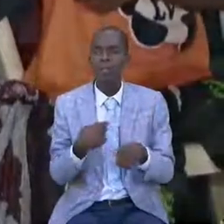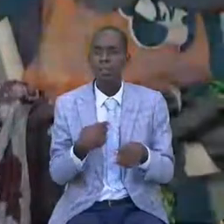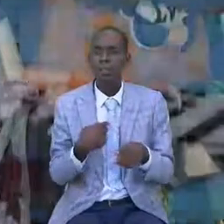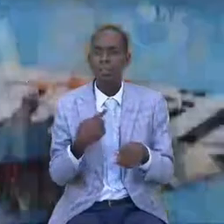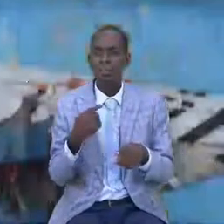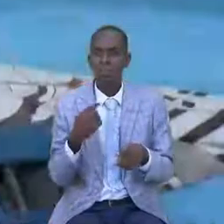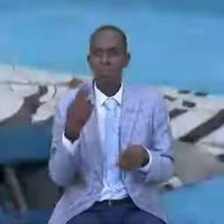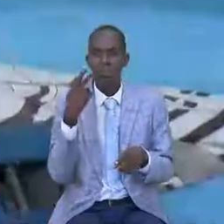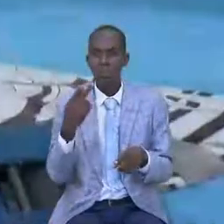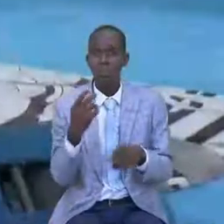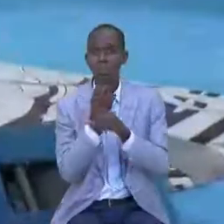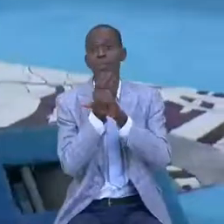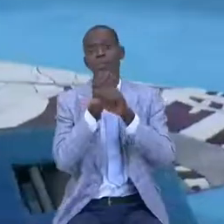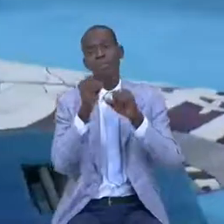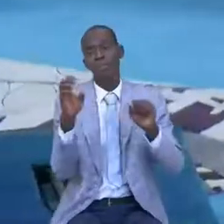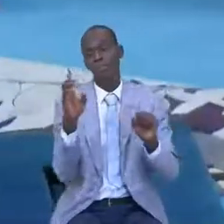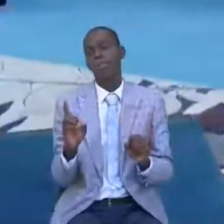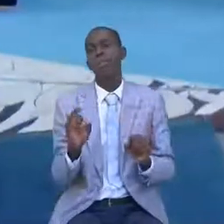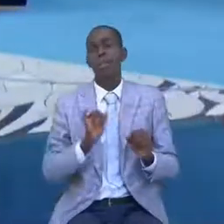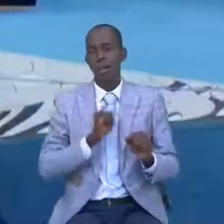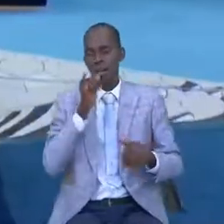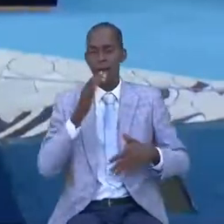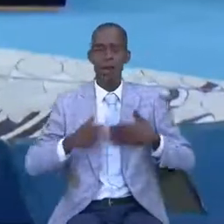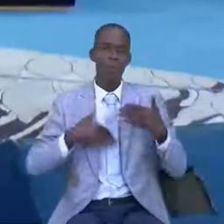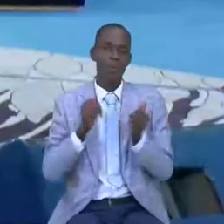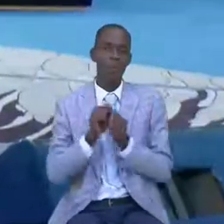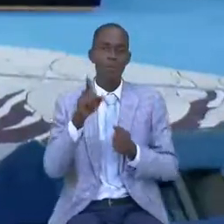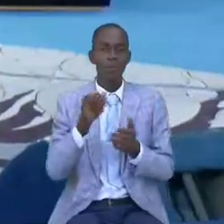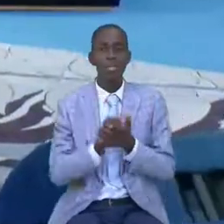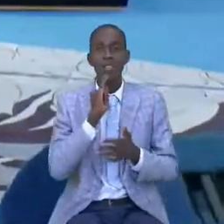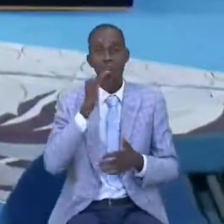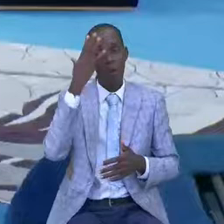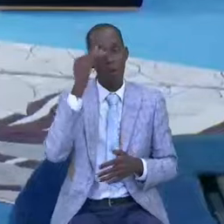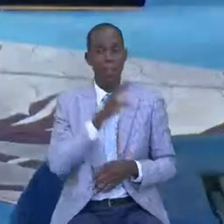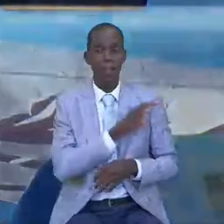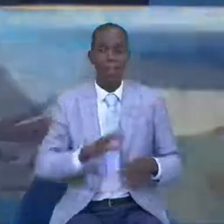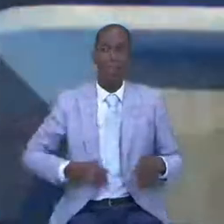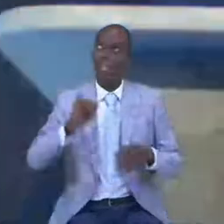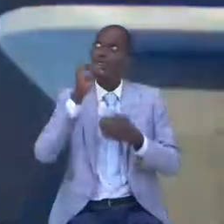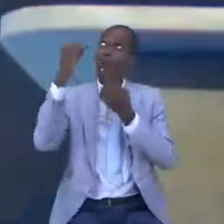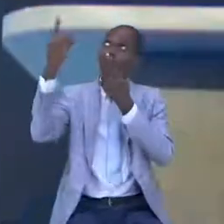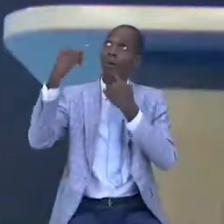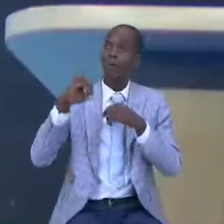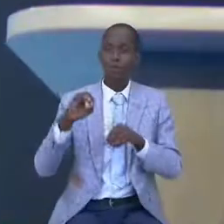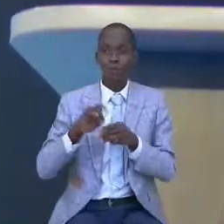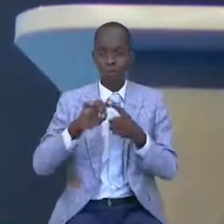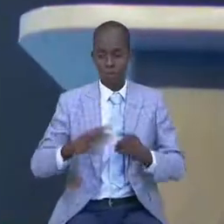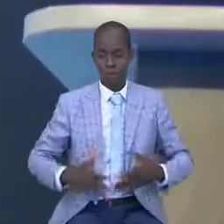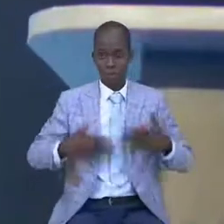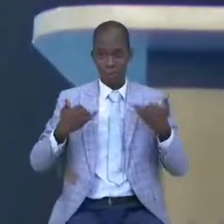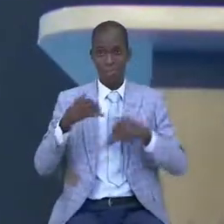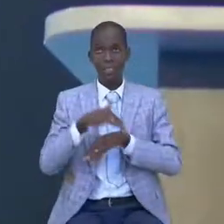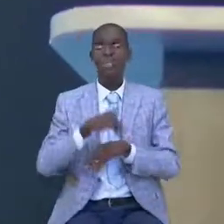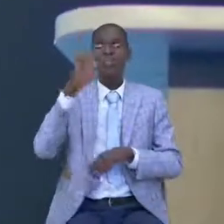sera, dites-le-moi, je me réjouis avec vous. C'est pourquoi Christ